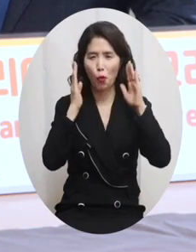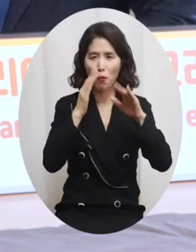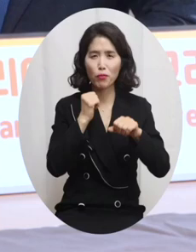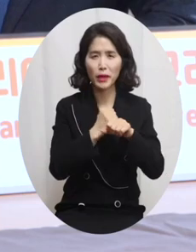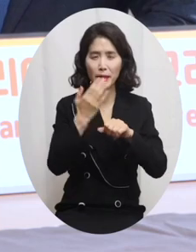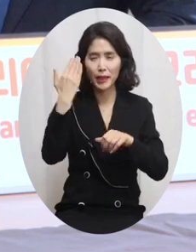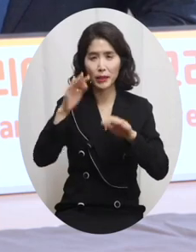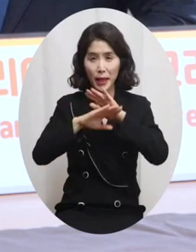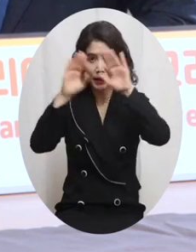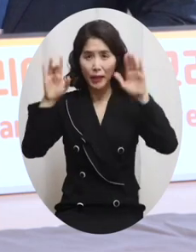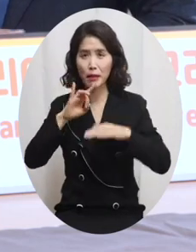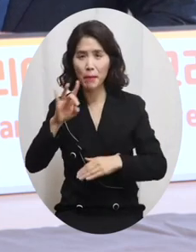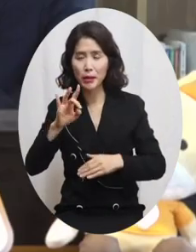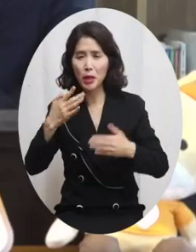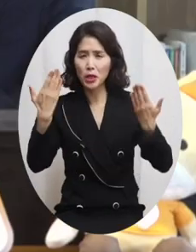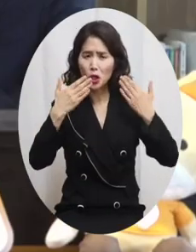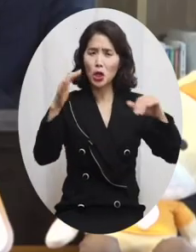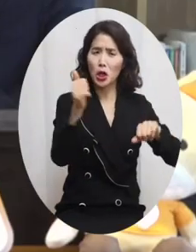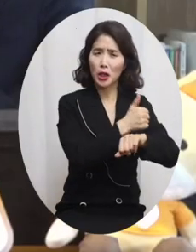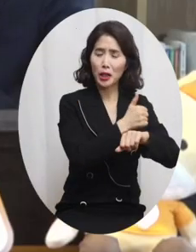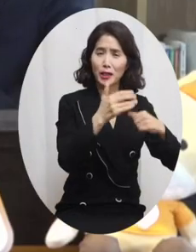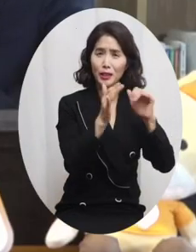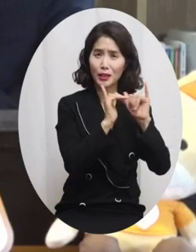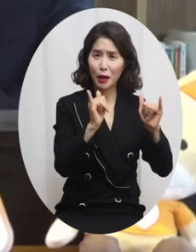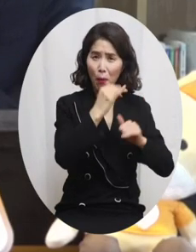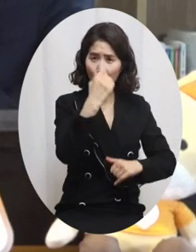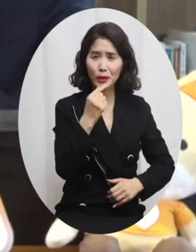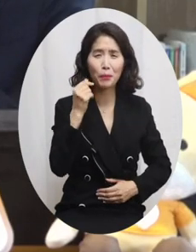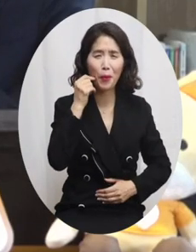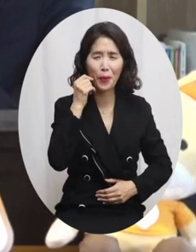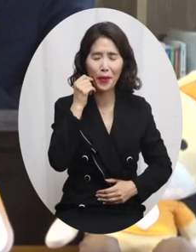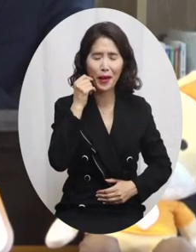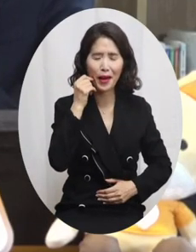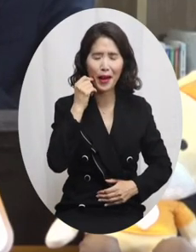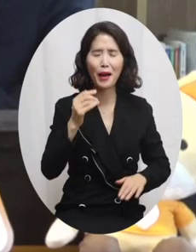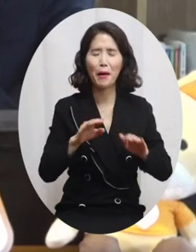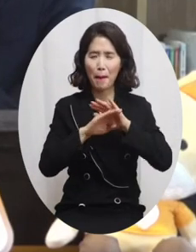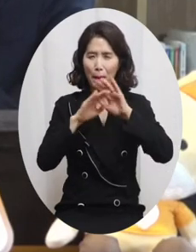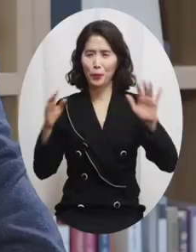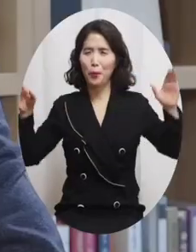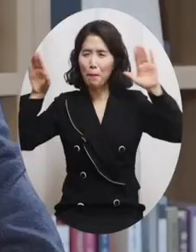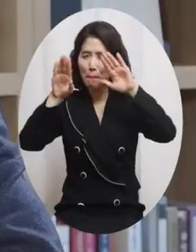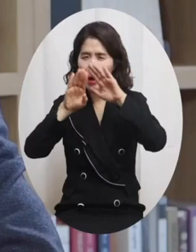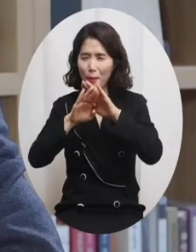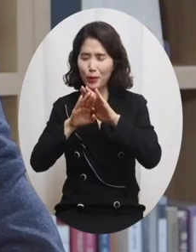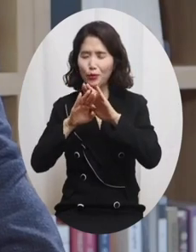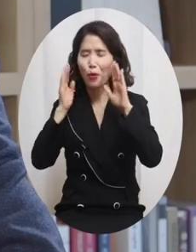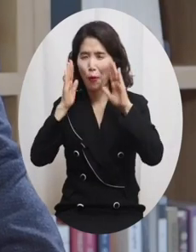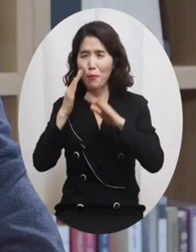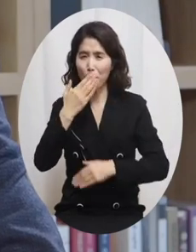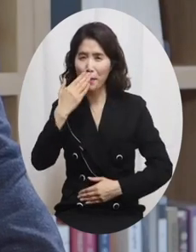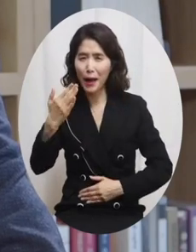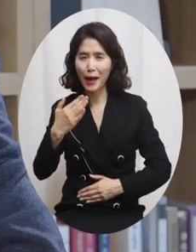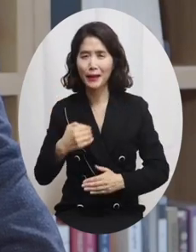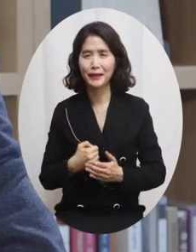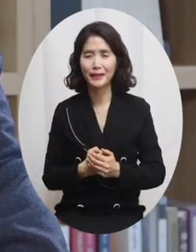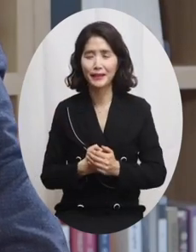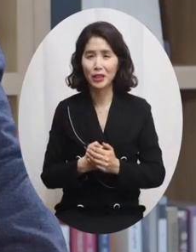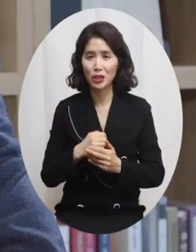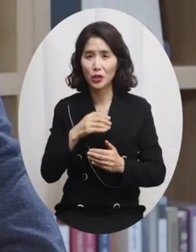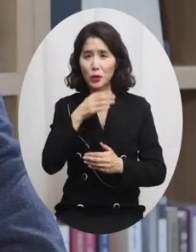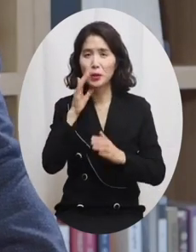그동안 주간에만 했는데 어르신들도 그 일을 다니시는 분들은 못하시는 거예요. 그래서 그 분들이